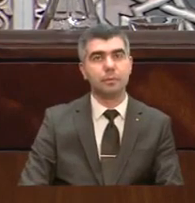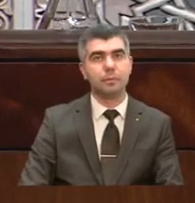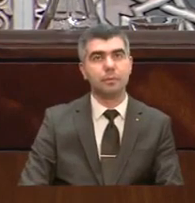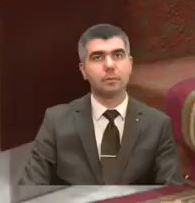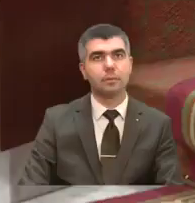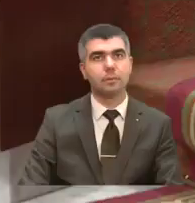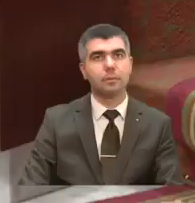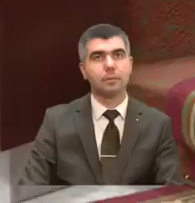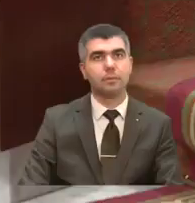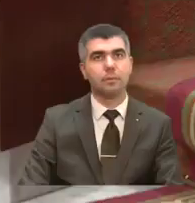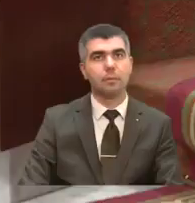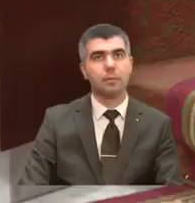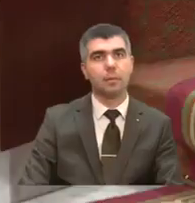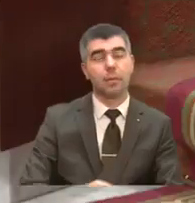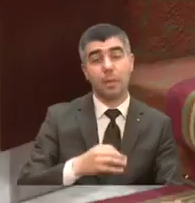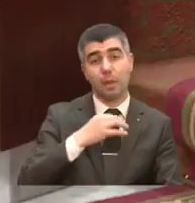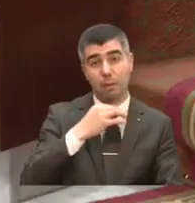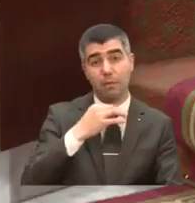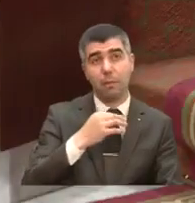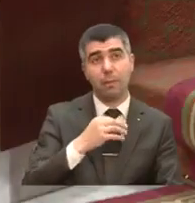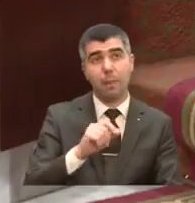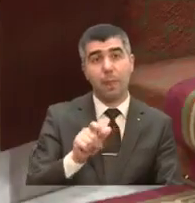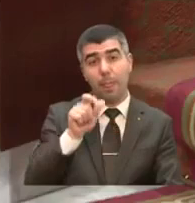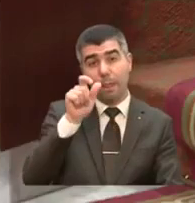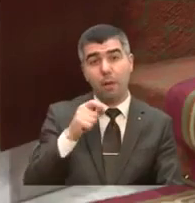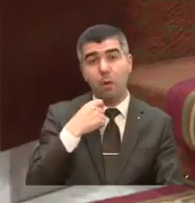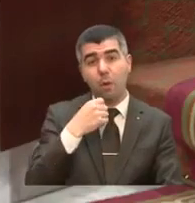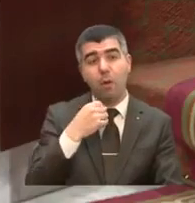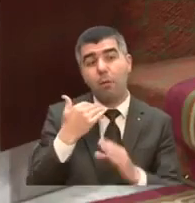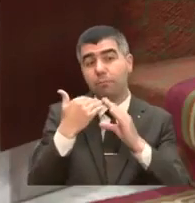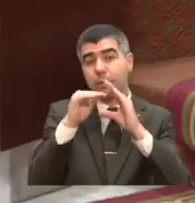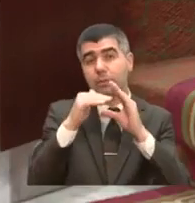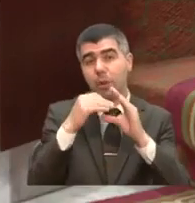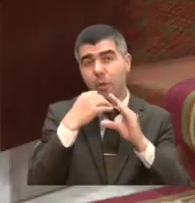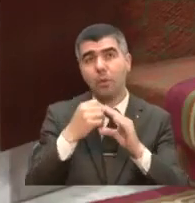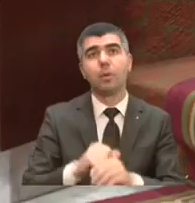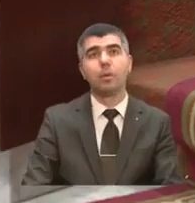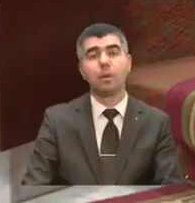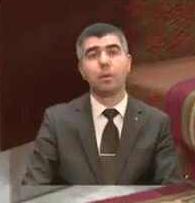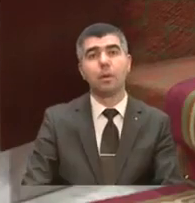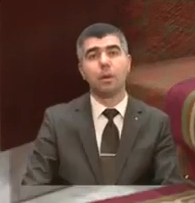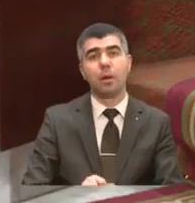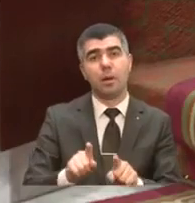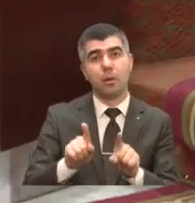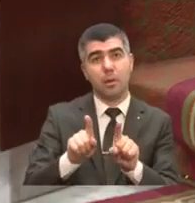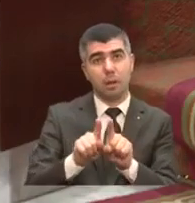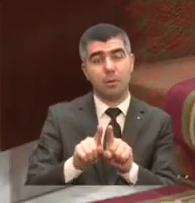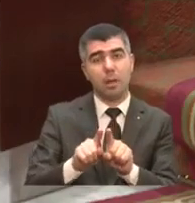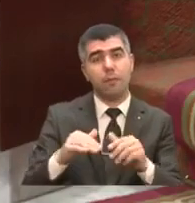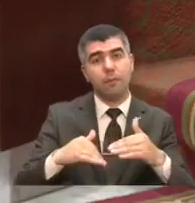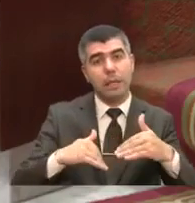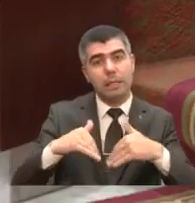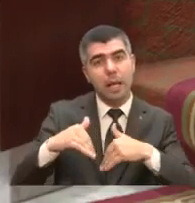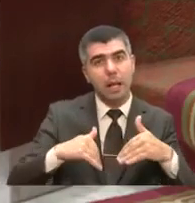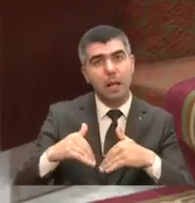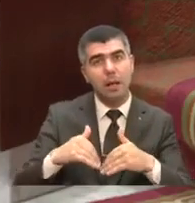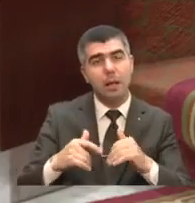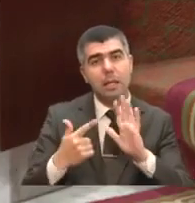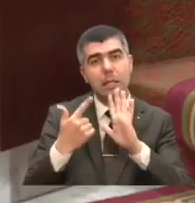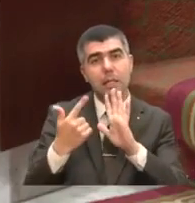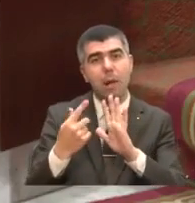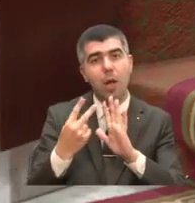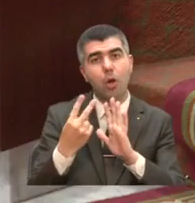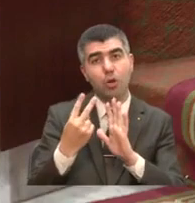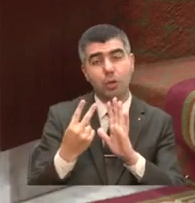سيد النائب، غير من باب الإخبار، هذا الطريق جاي رقم 419 تكلفنا حوالي 27 مليار